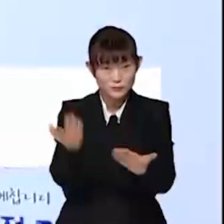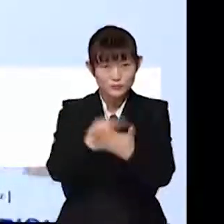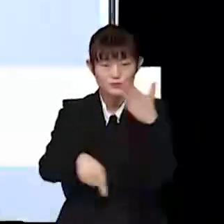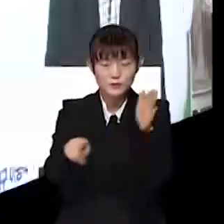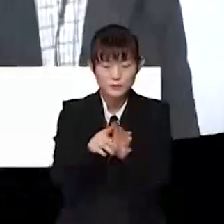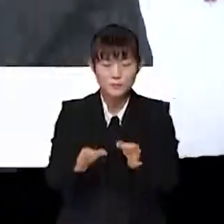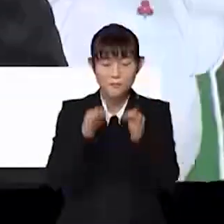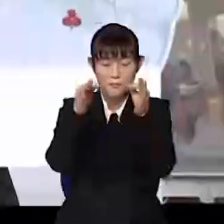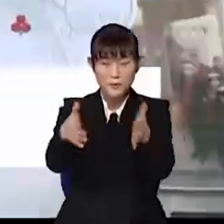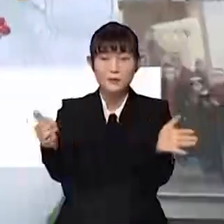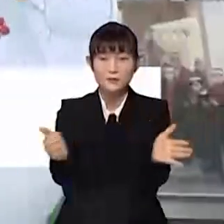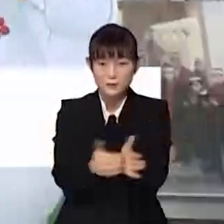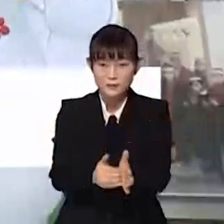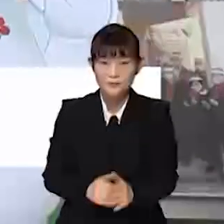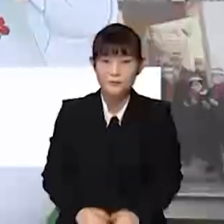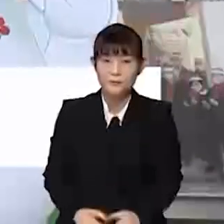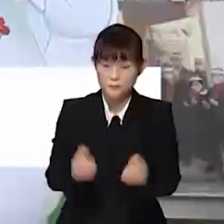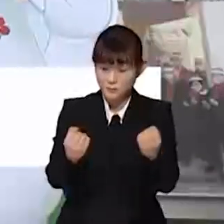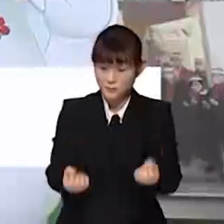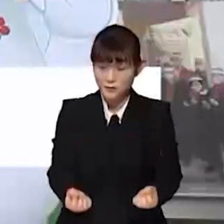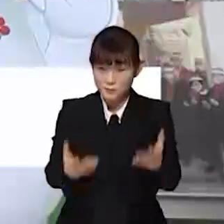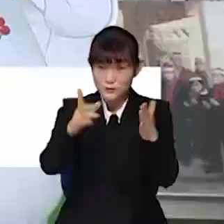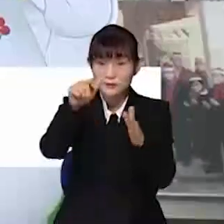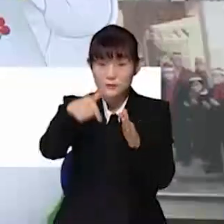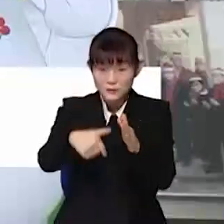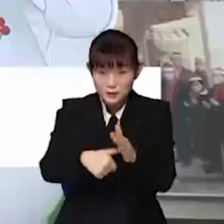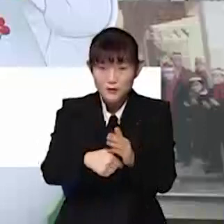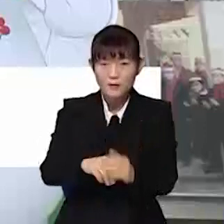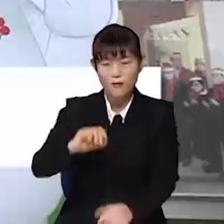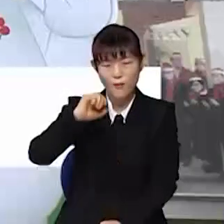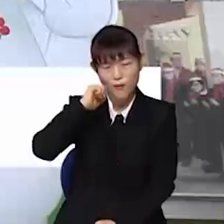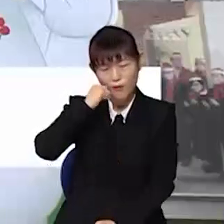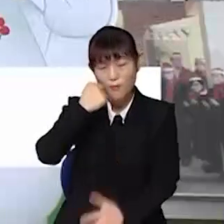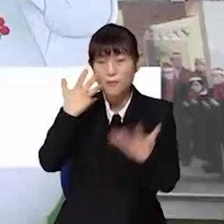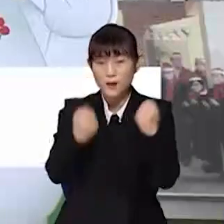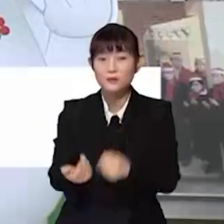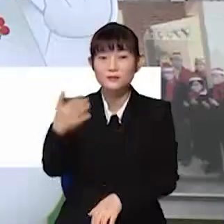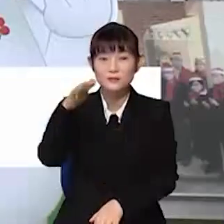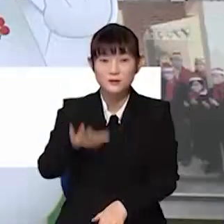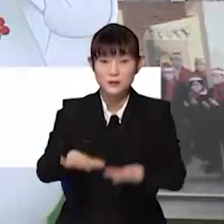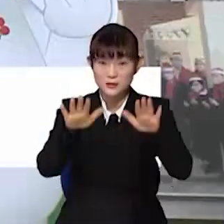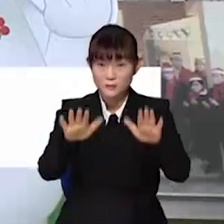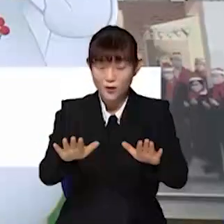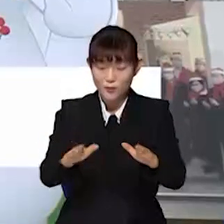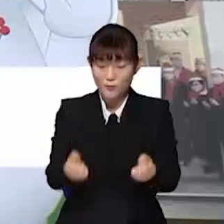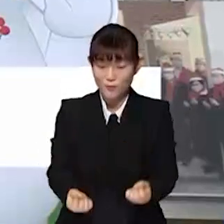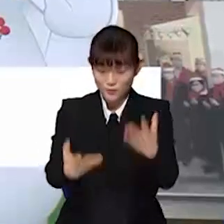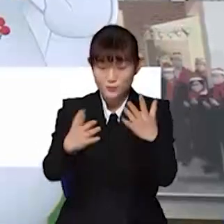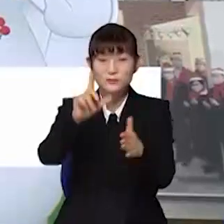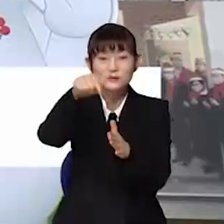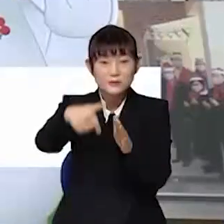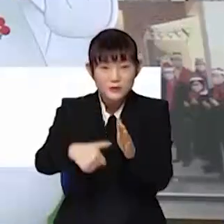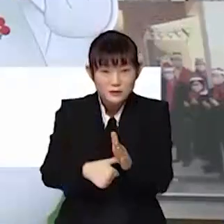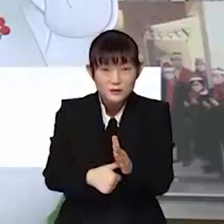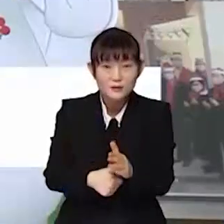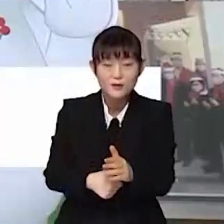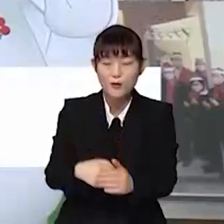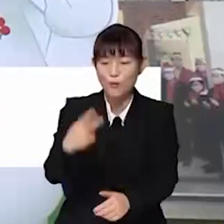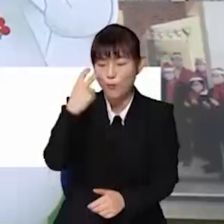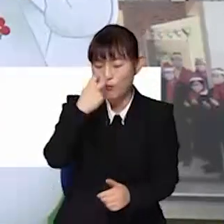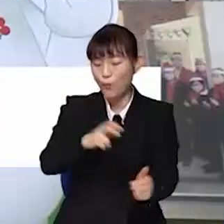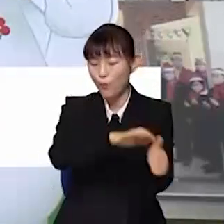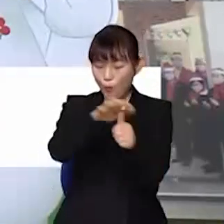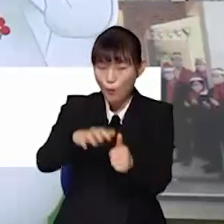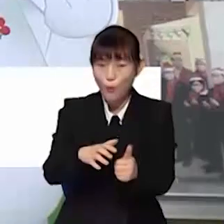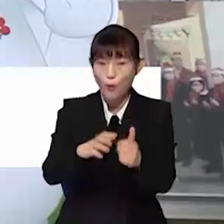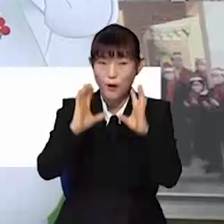전달하게 됐습니다. 명절 때도 조금 어려움이 있었는데 지금 이번 명절을 맞이해서 저희 보호 아동들을